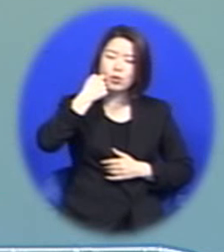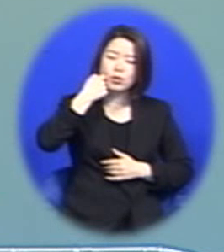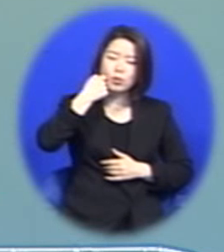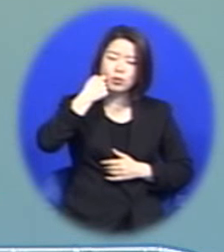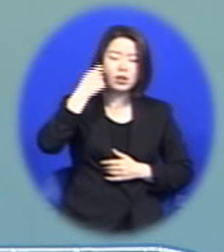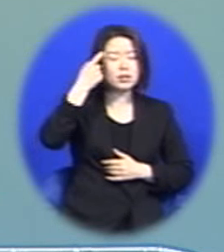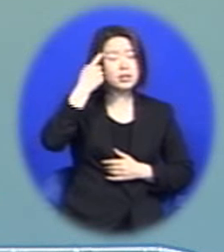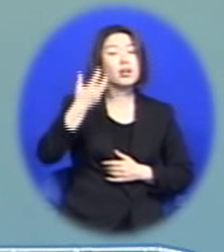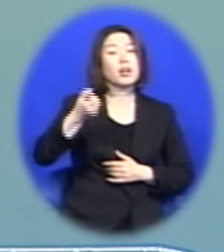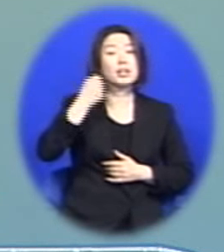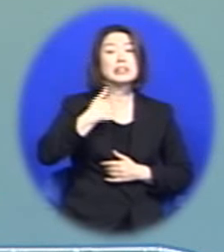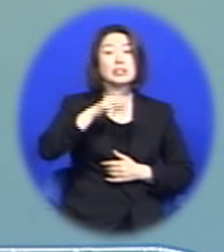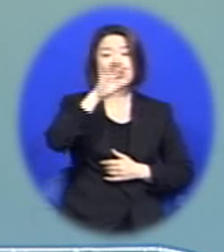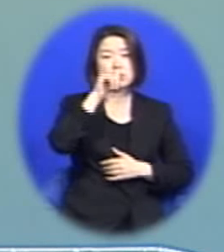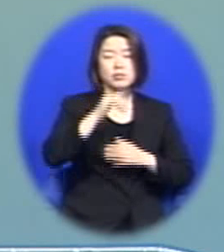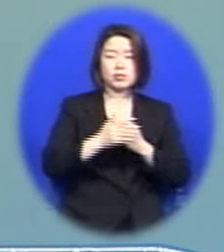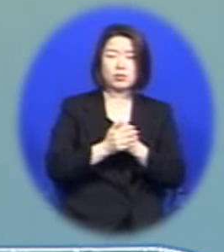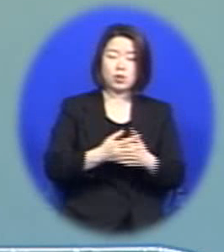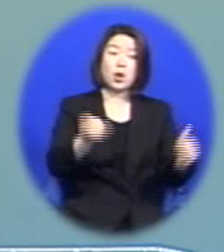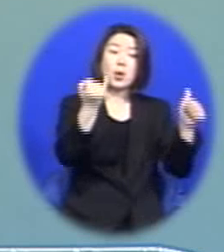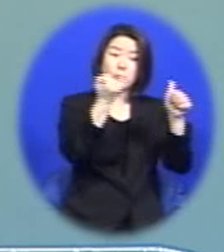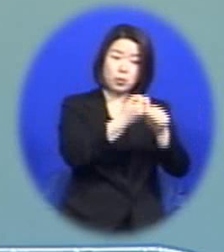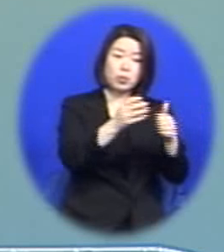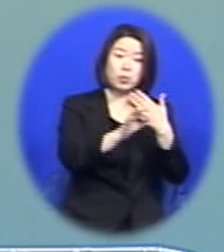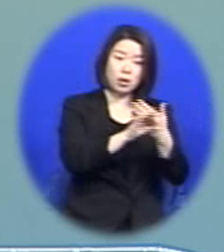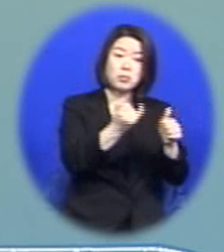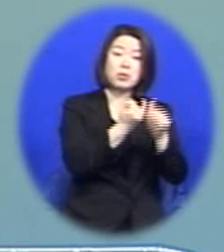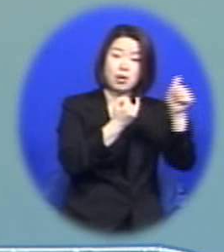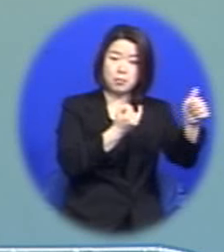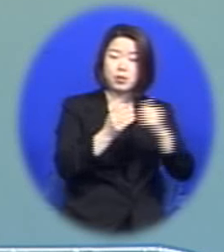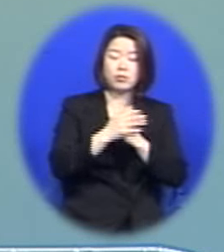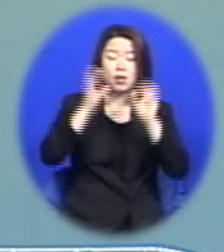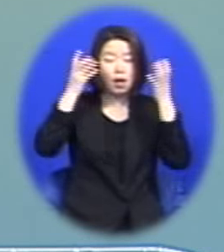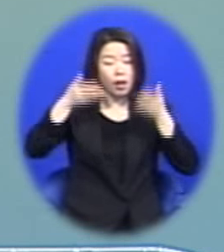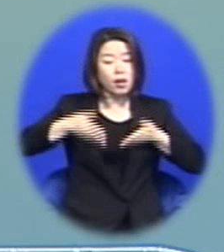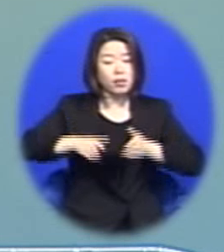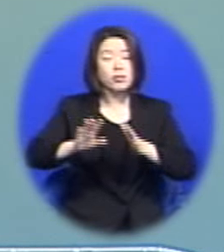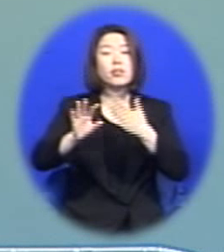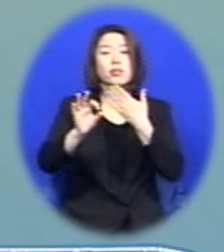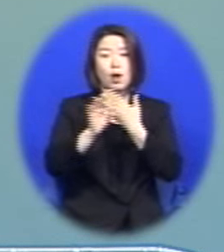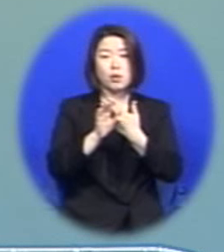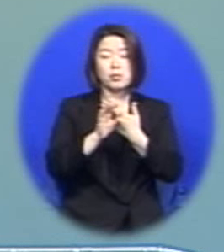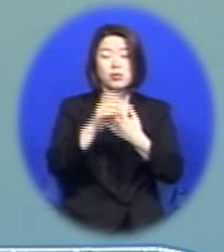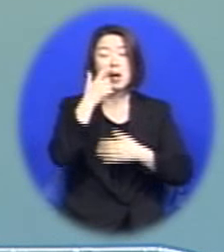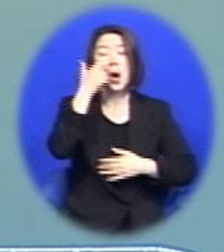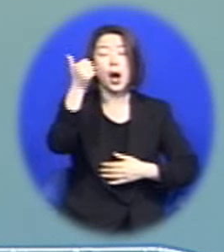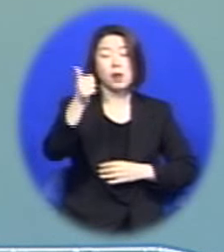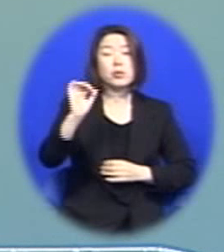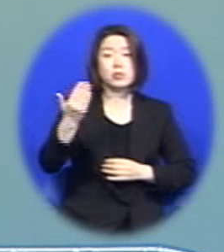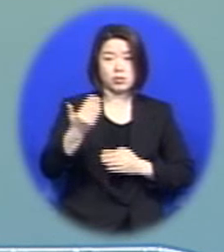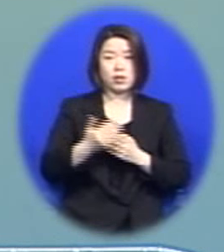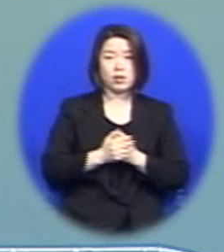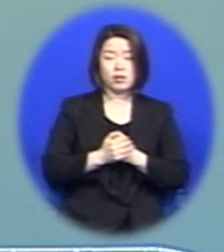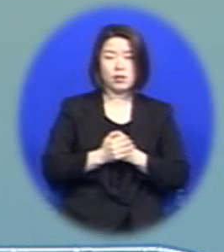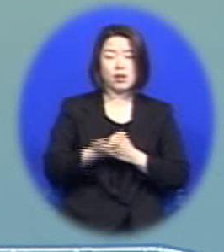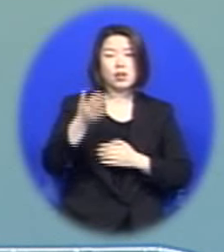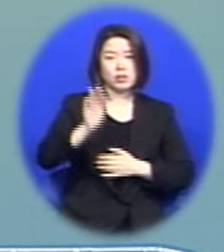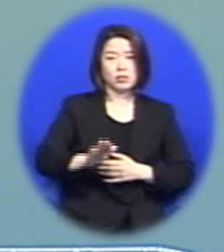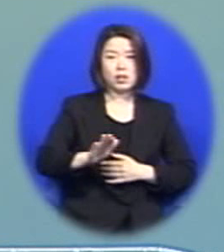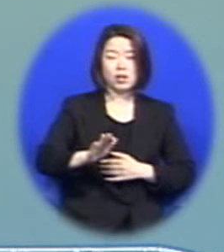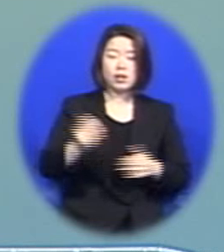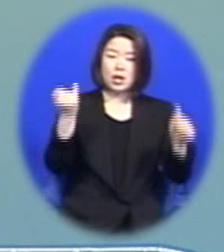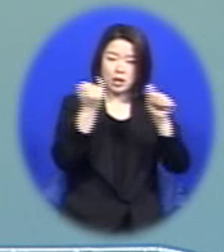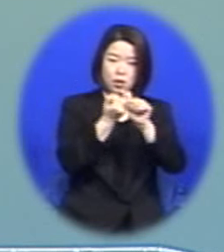생각했어 아 결혼하면 남편이 고 에 나옴을 아버지 짐 어 결혼 해보니까 저는